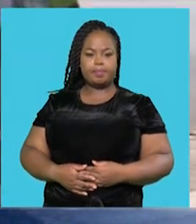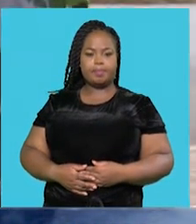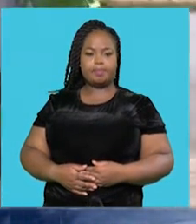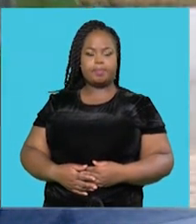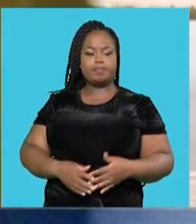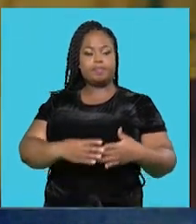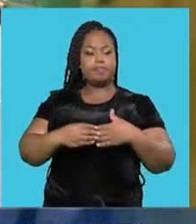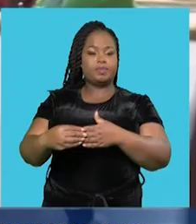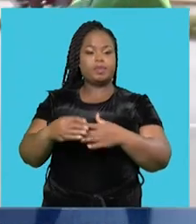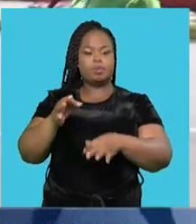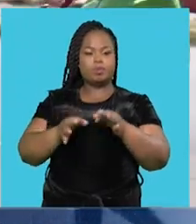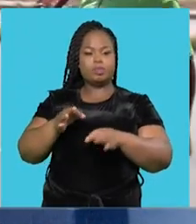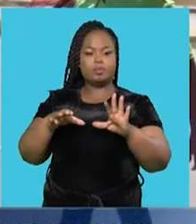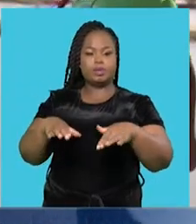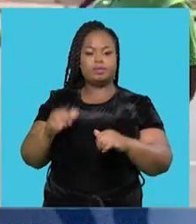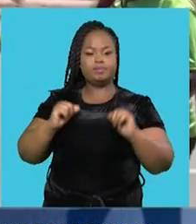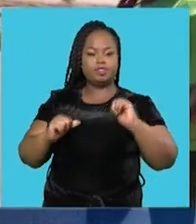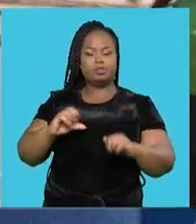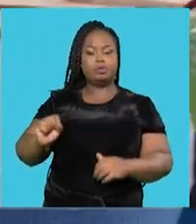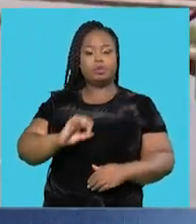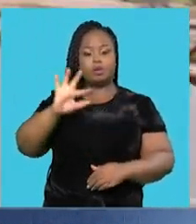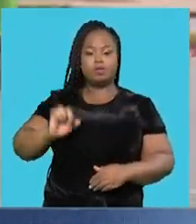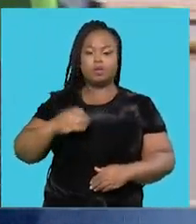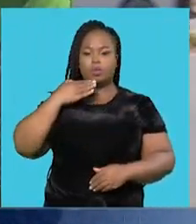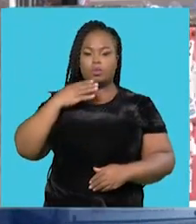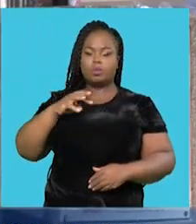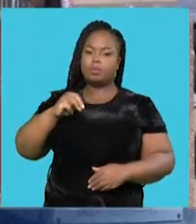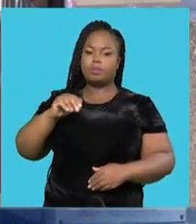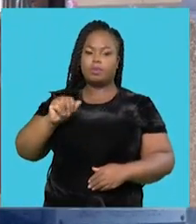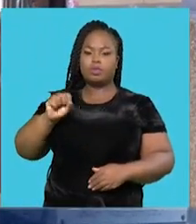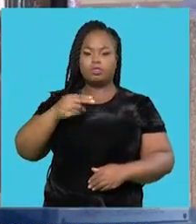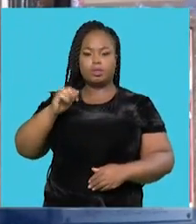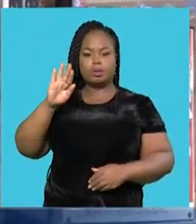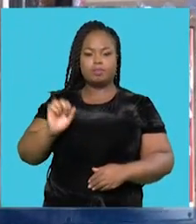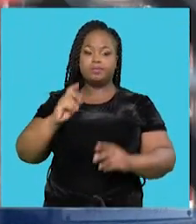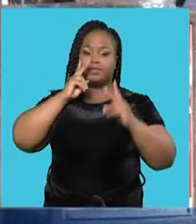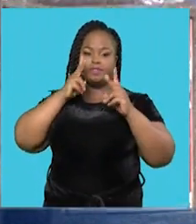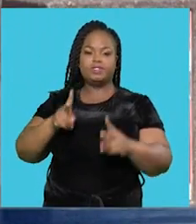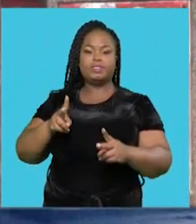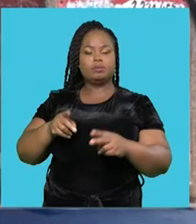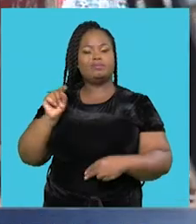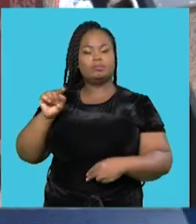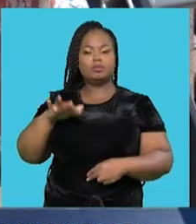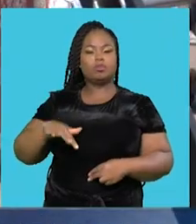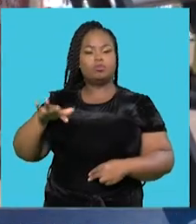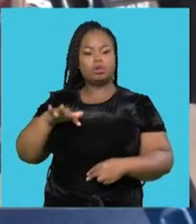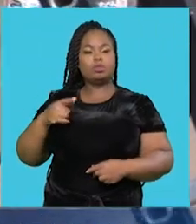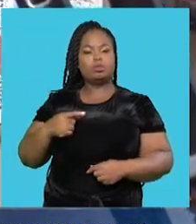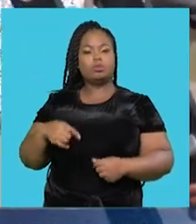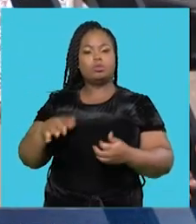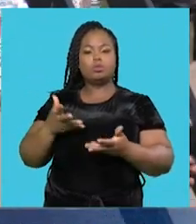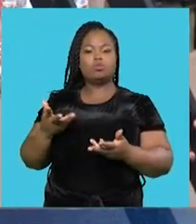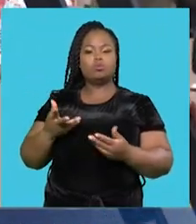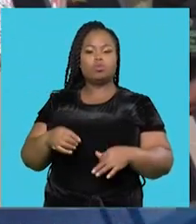Moetapele wa mogawase politiki wa Action Sailing Herman Mashaba o eteletse pele tshebetso ya go fanyega dibapatso